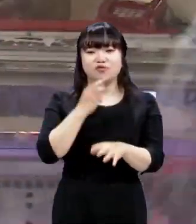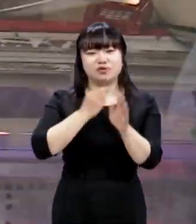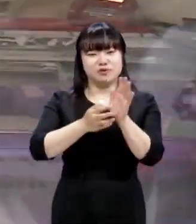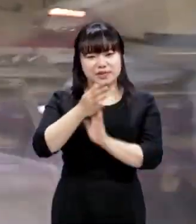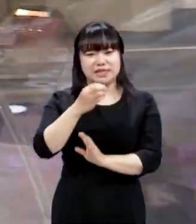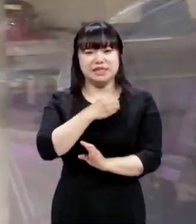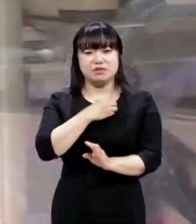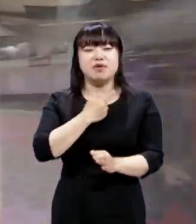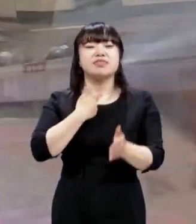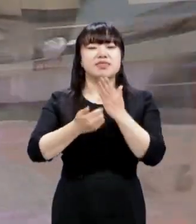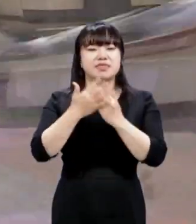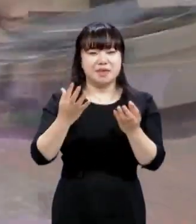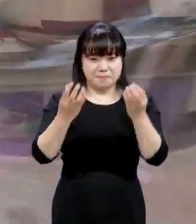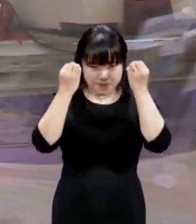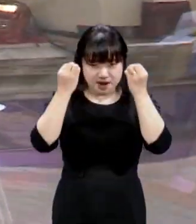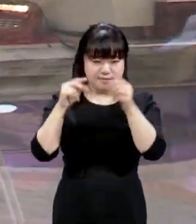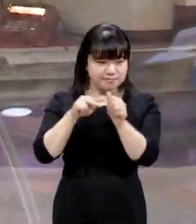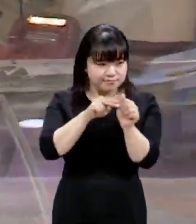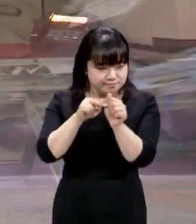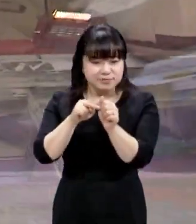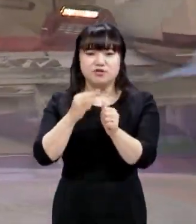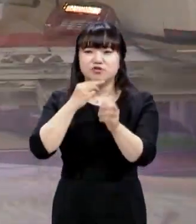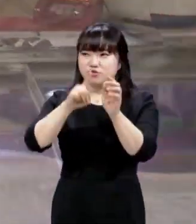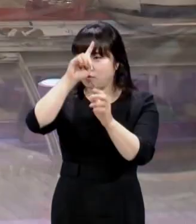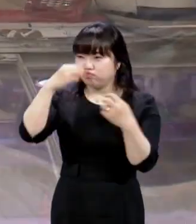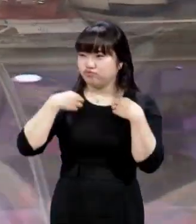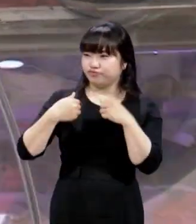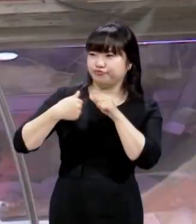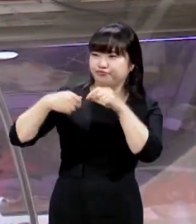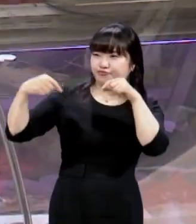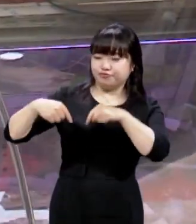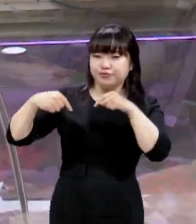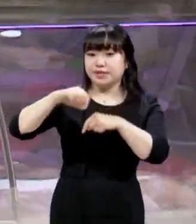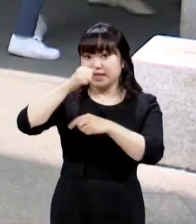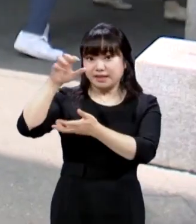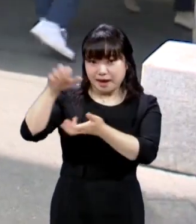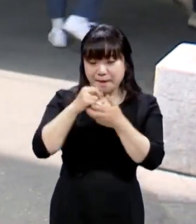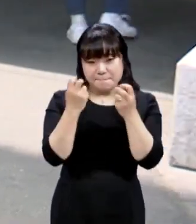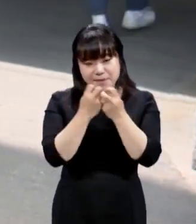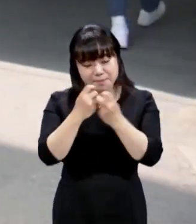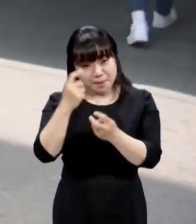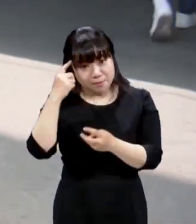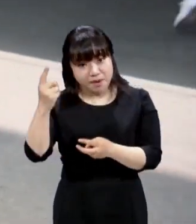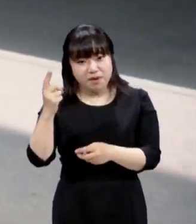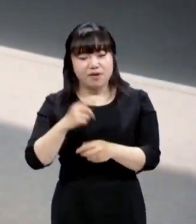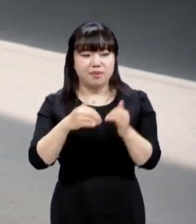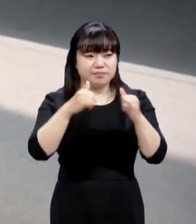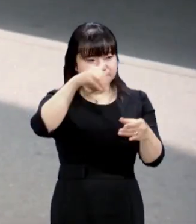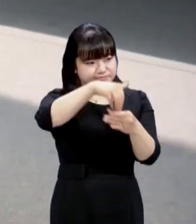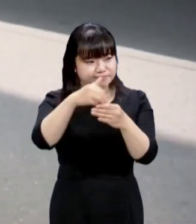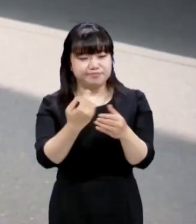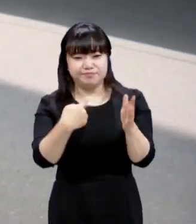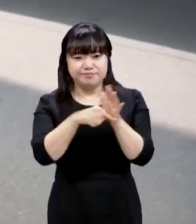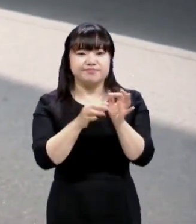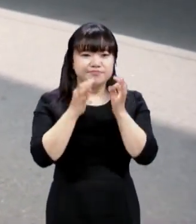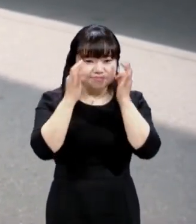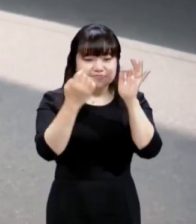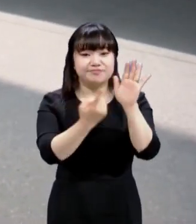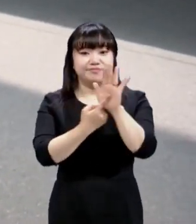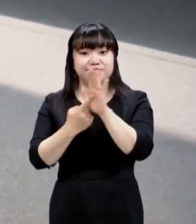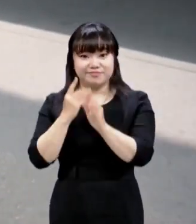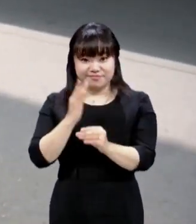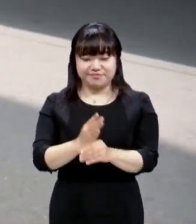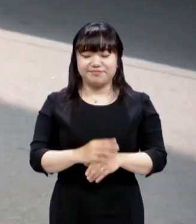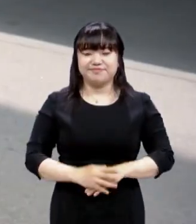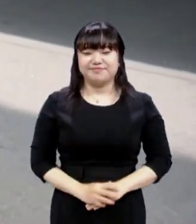c1 경력을 바탕으로 정부와 서울시 예산을 효과적으로 확보하는 방안을 마련하고 표심 잡기에 주력하고 있습니다